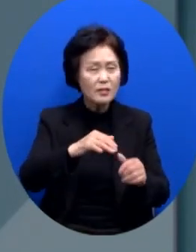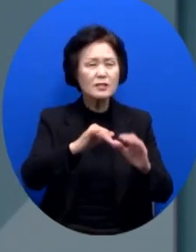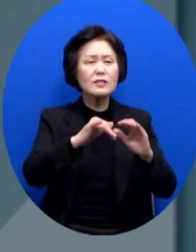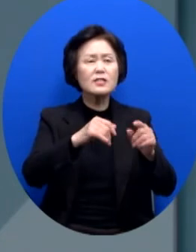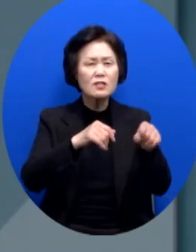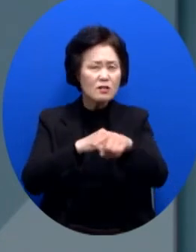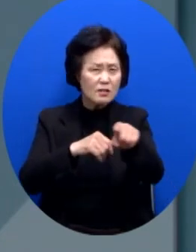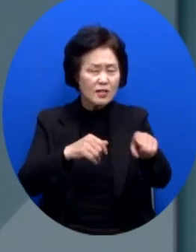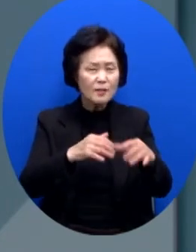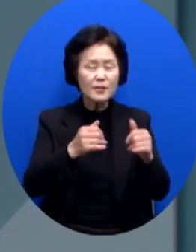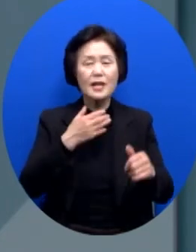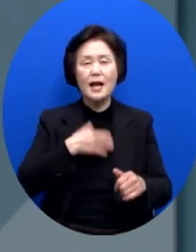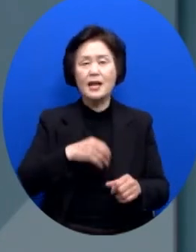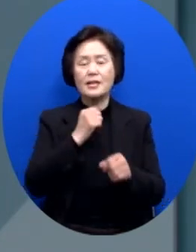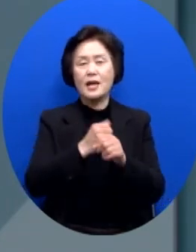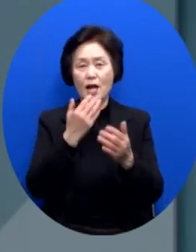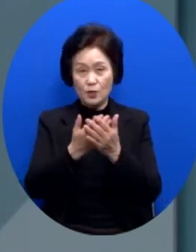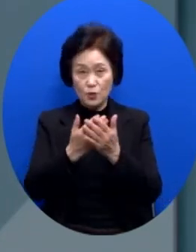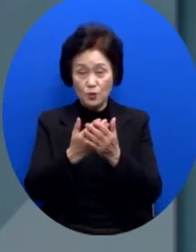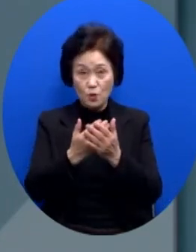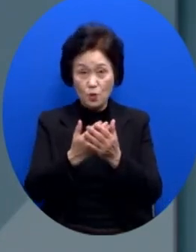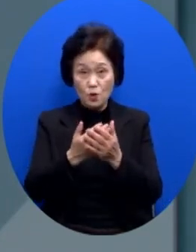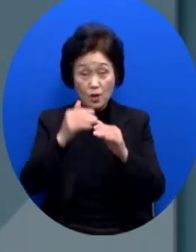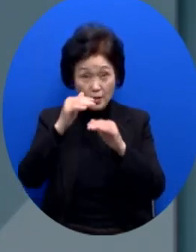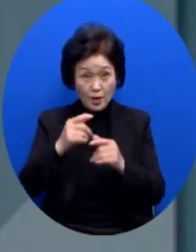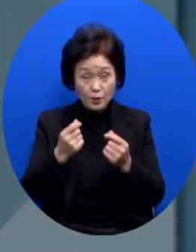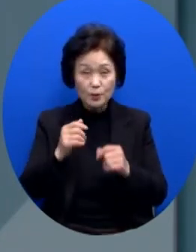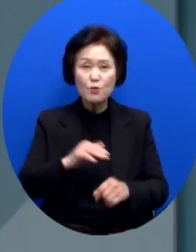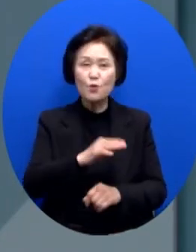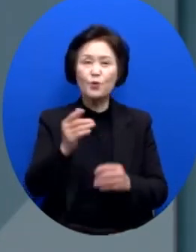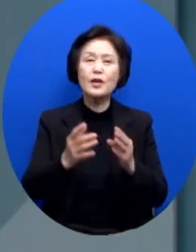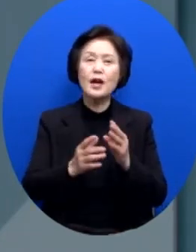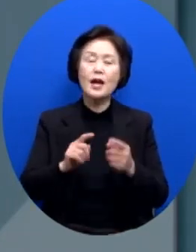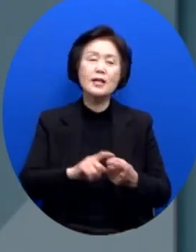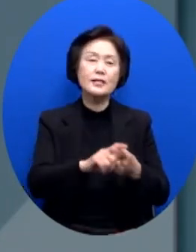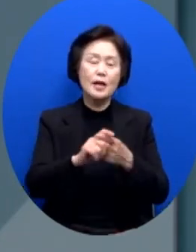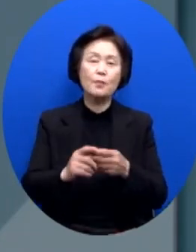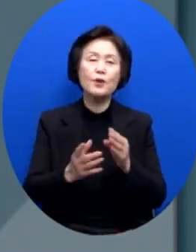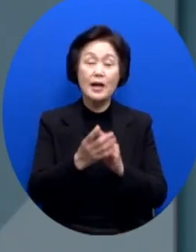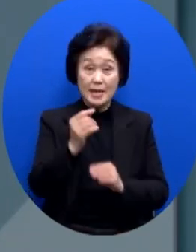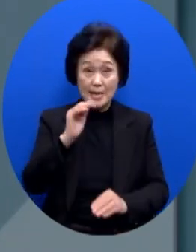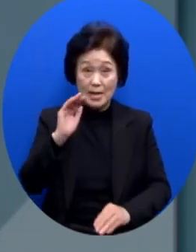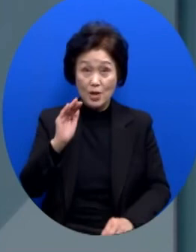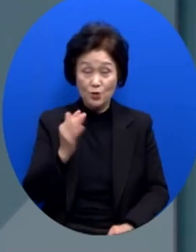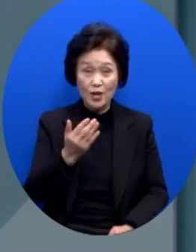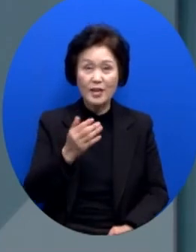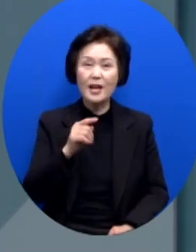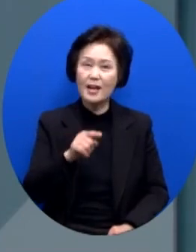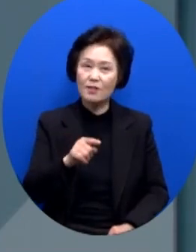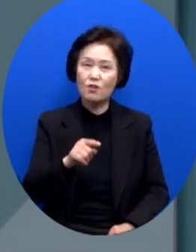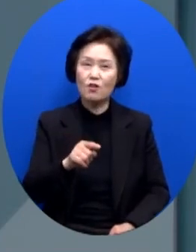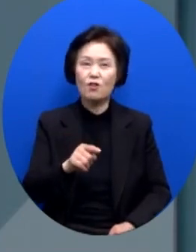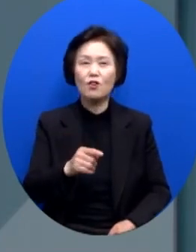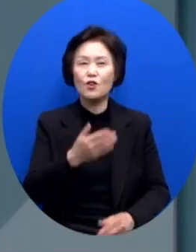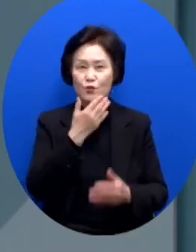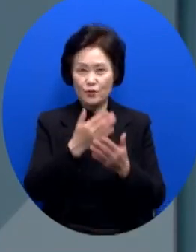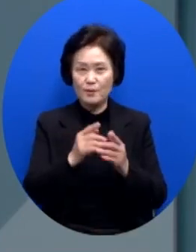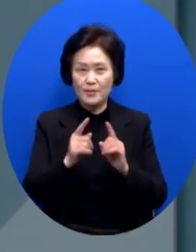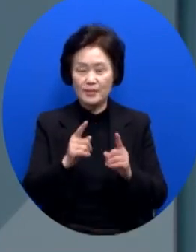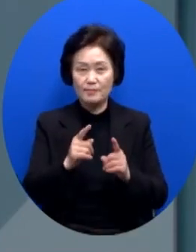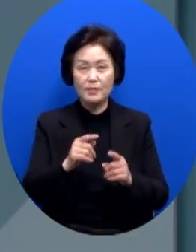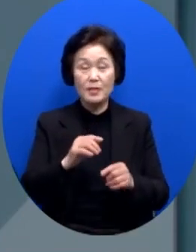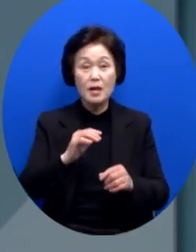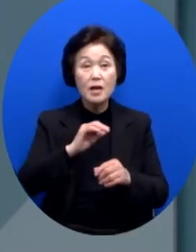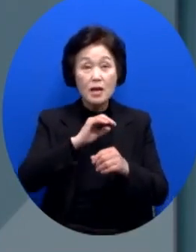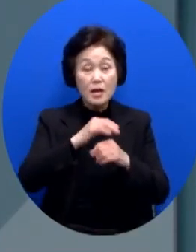함께하면 온 세상이 주님을 알고 믿게 되는 역사가 있다는 말씀입니다 우리 대구 성시화 운동본부 에는 어여 여러 다양한